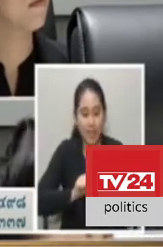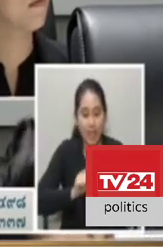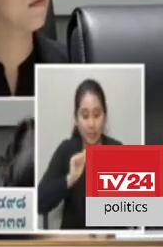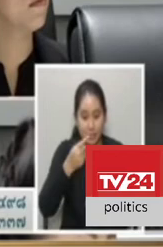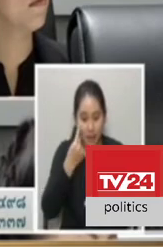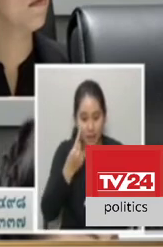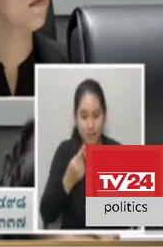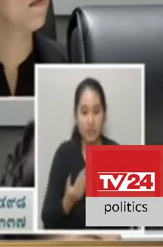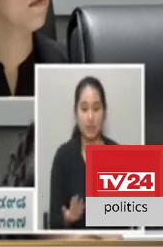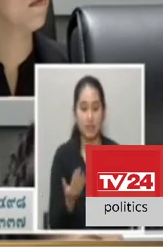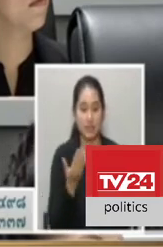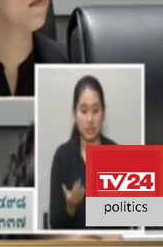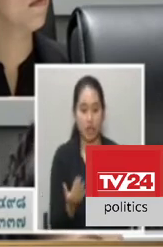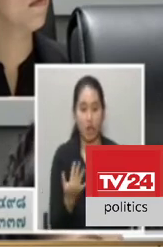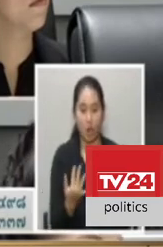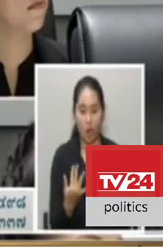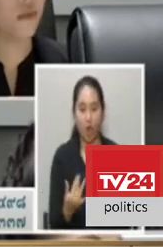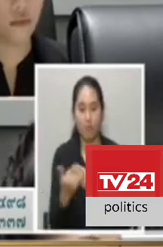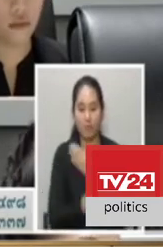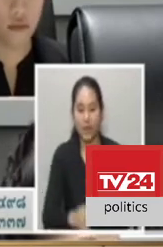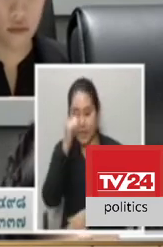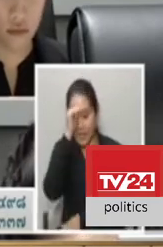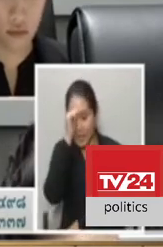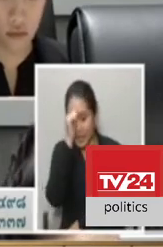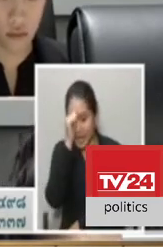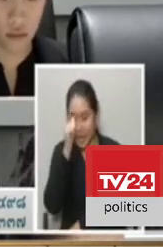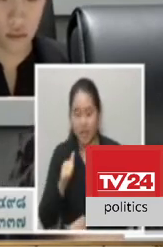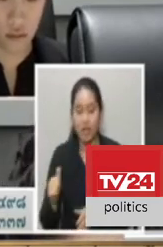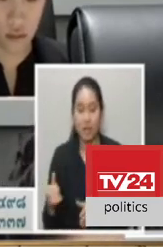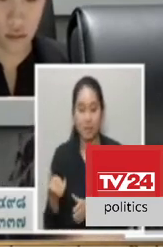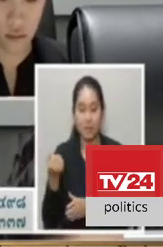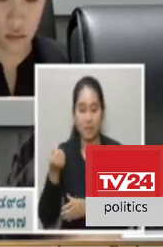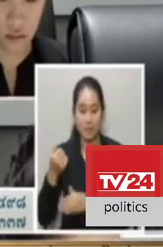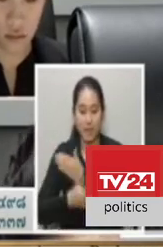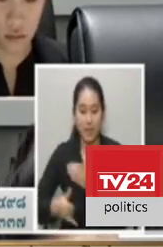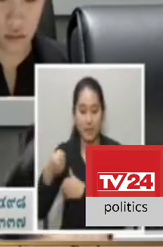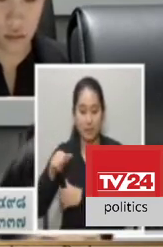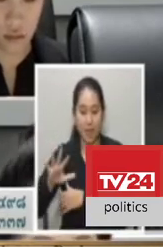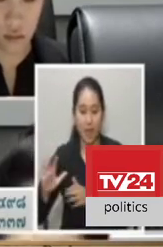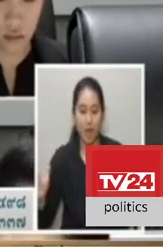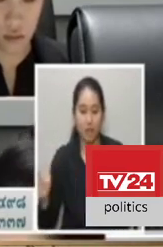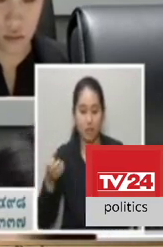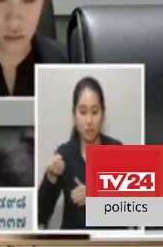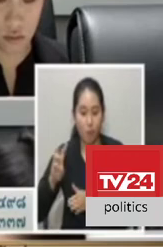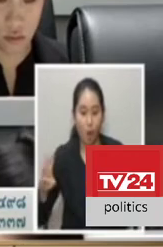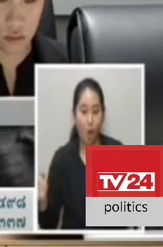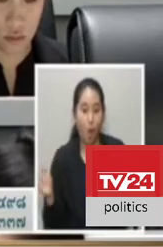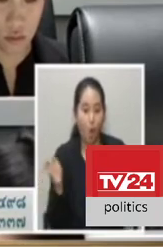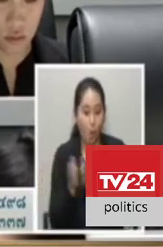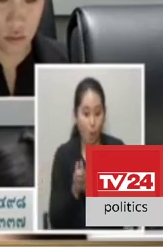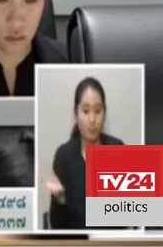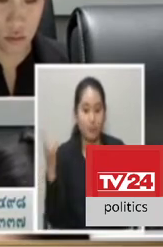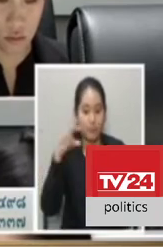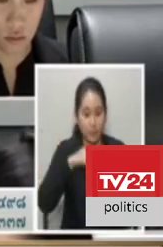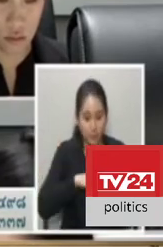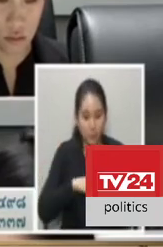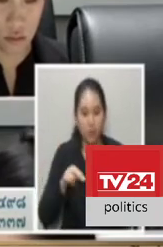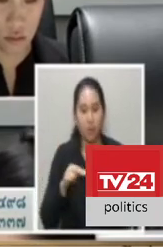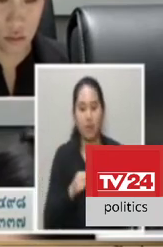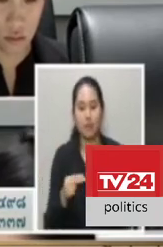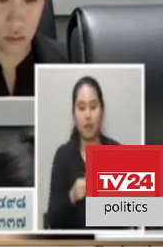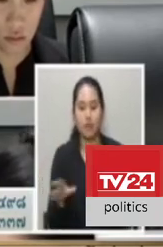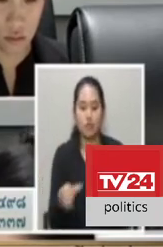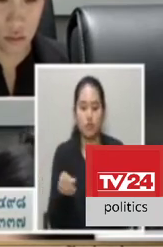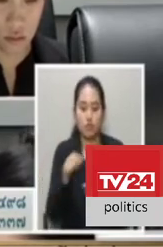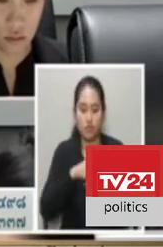าจะรออินเดียเพื่อจะลงนามพร้อมกัน16ประเทศก็แสดงว่าอาเซียนจะยังไม่สามารถลงนามความ